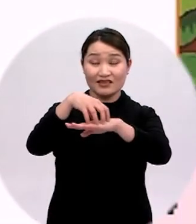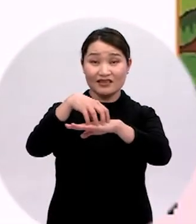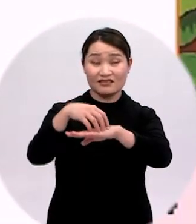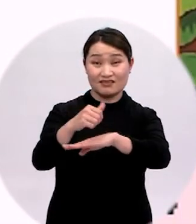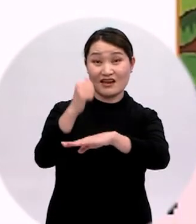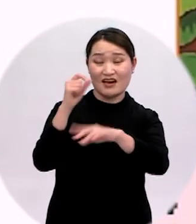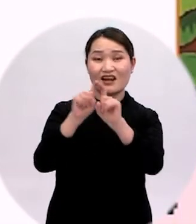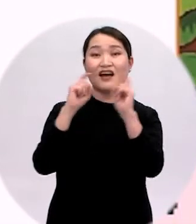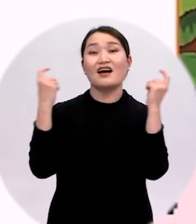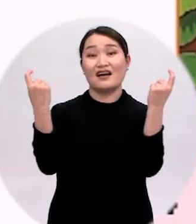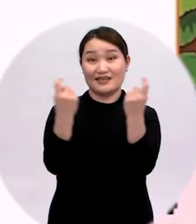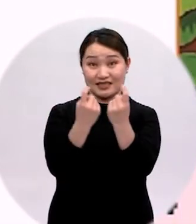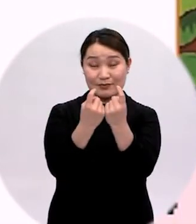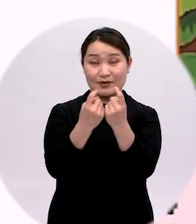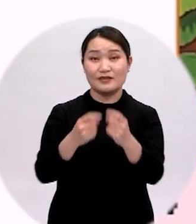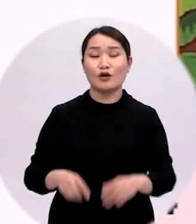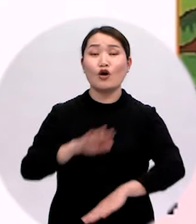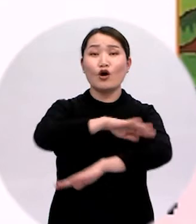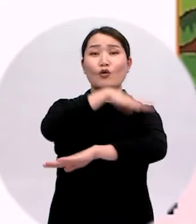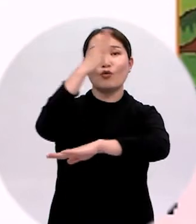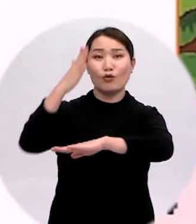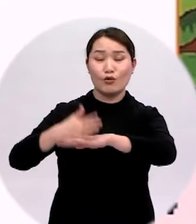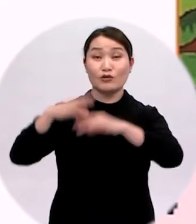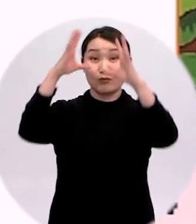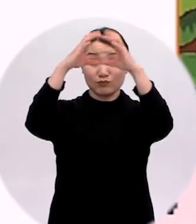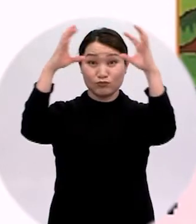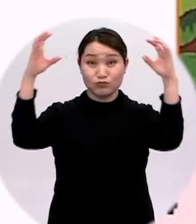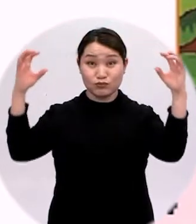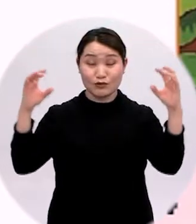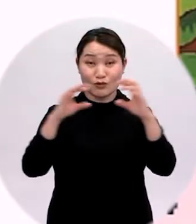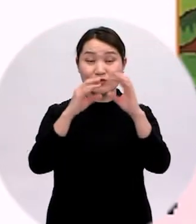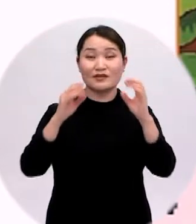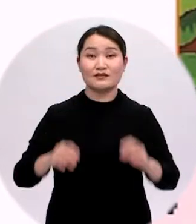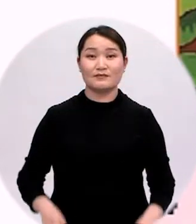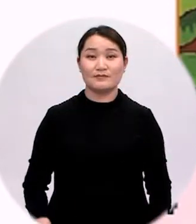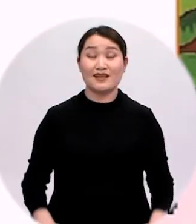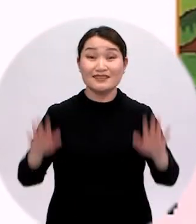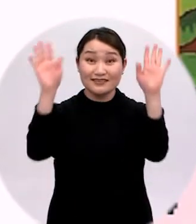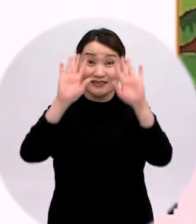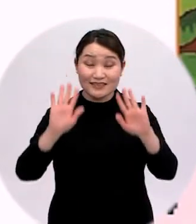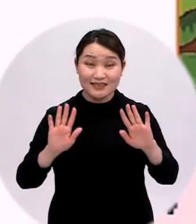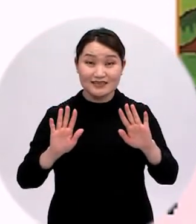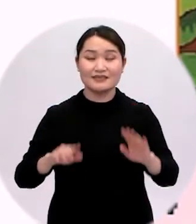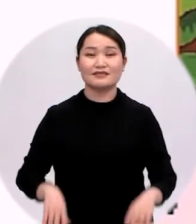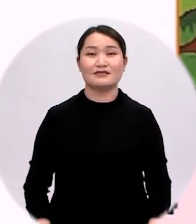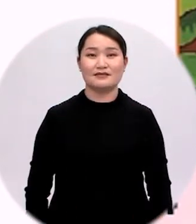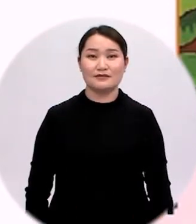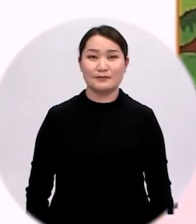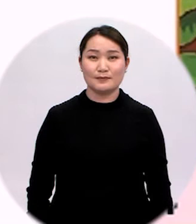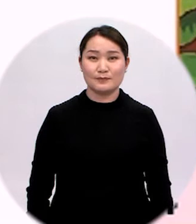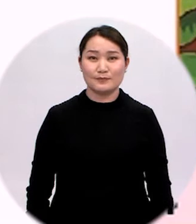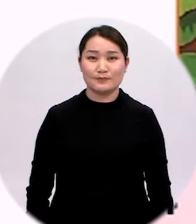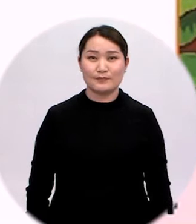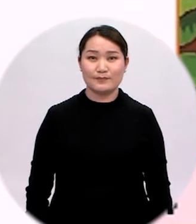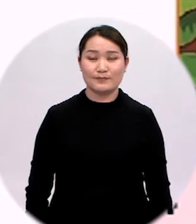гэрийн ард хашаа харагдаж байна. Мөн уул, үүл, газарч юу харагдаж байна уу? Цас. За,